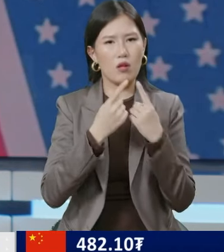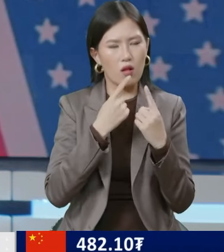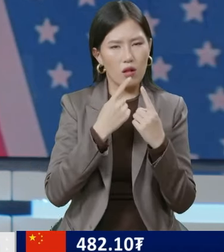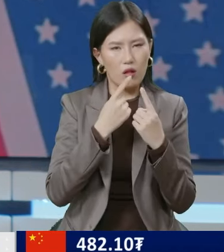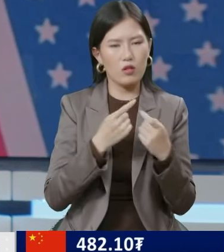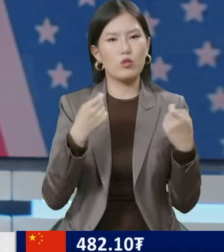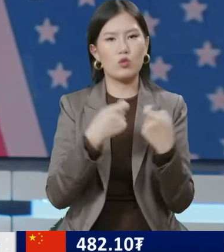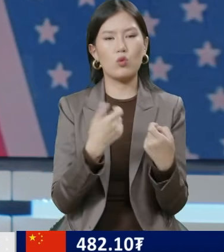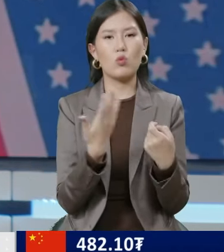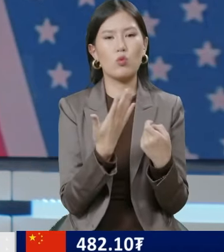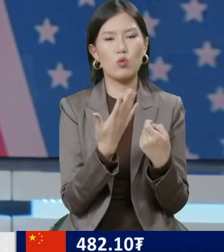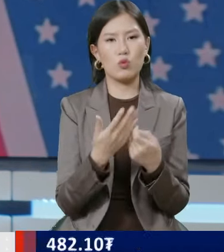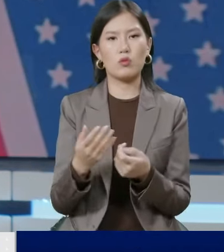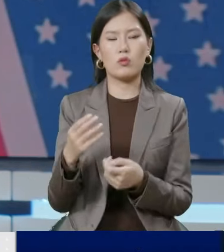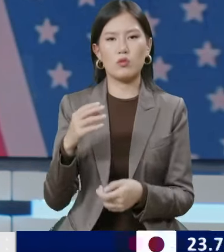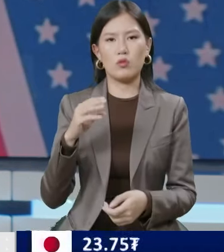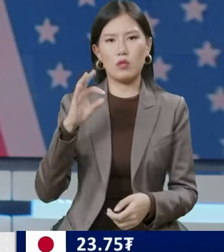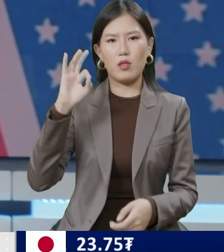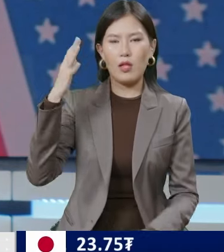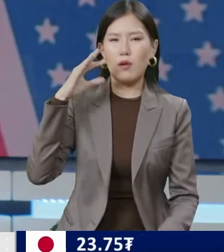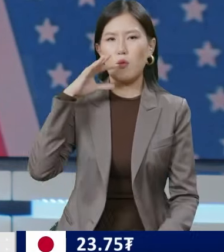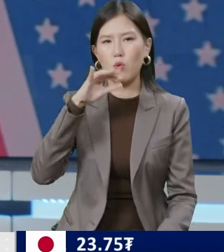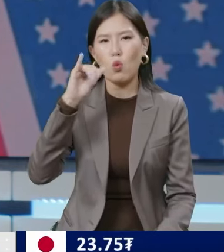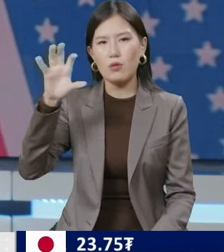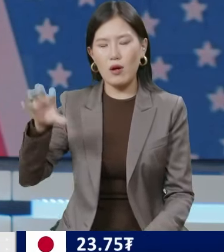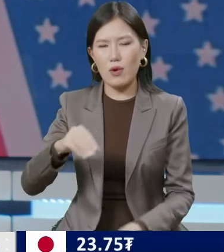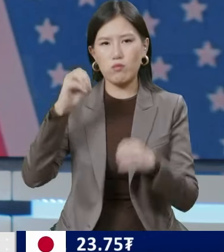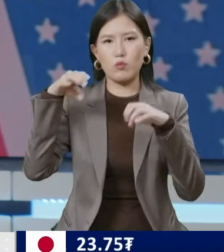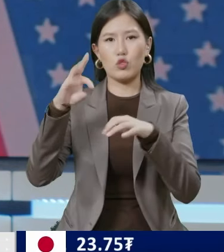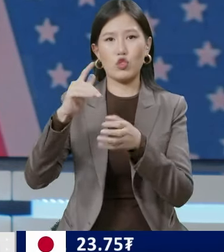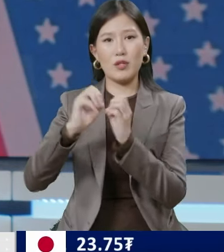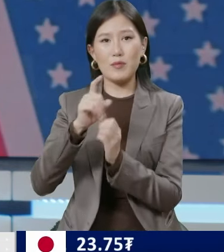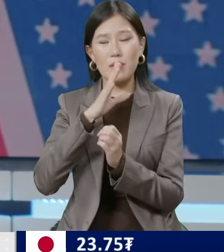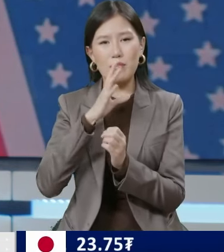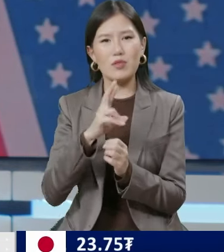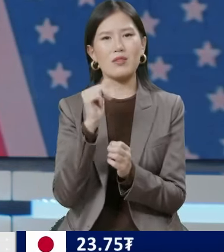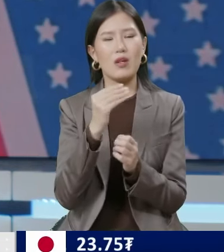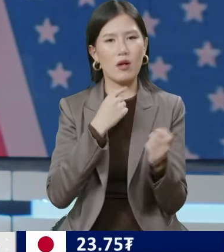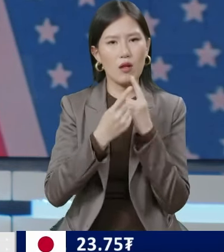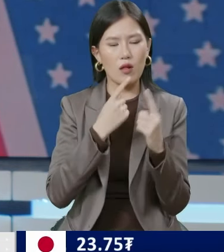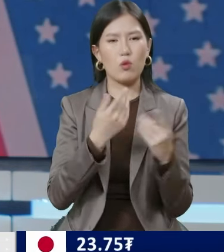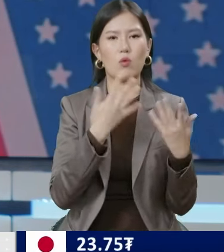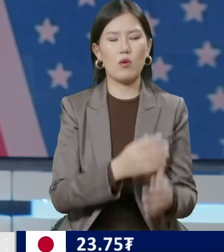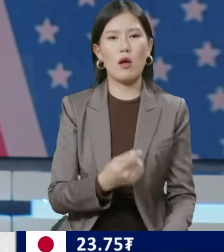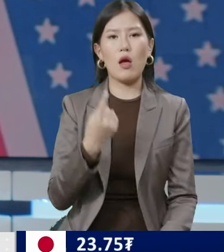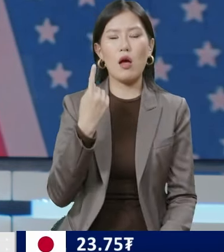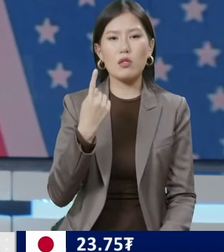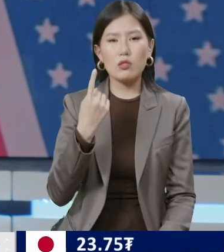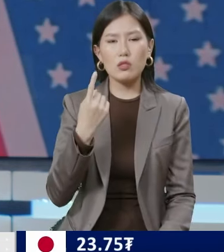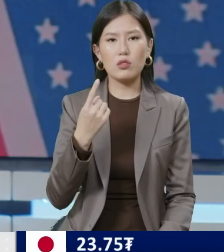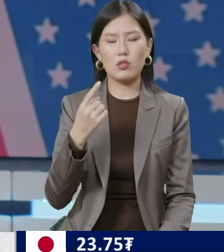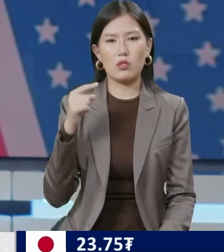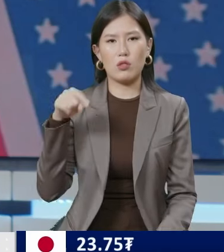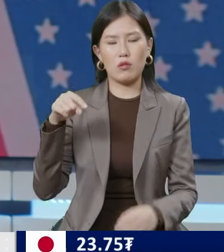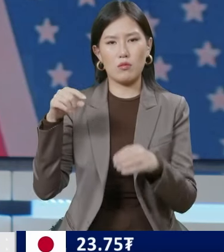байна. Ялангуяа цэвэр буюу сэргээгдэх эрчим хүчний чиглэлд хамтарч ажиллах талаар түлхүү ярилцжээ. Дан ганц цэвэр эрчим хүч бус